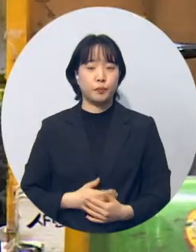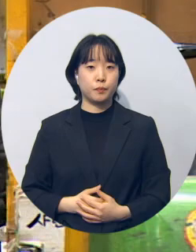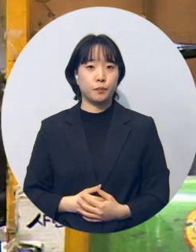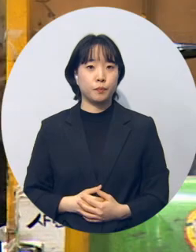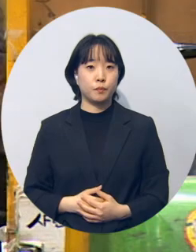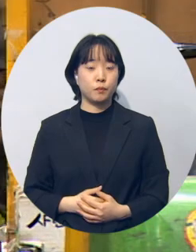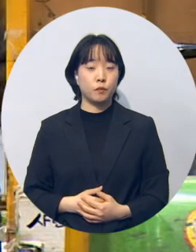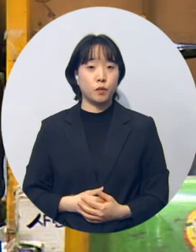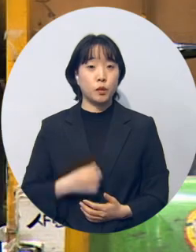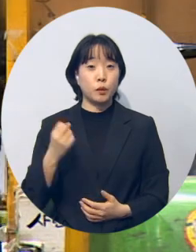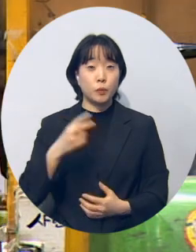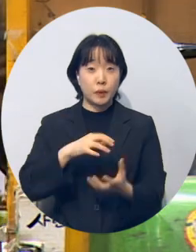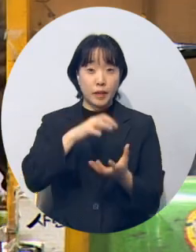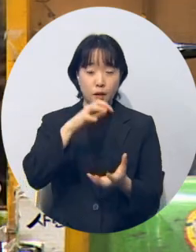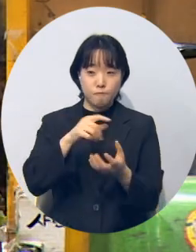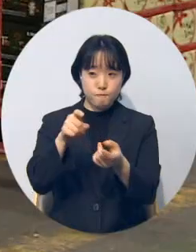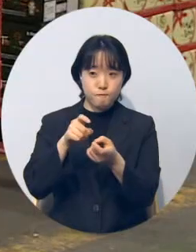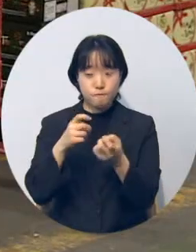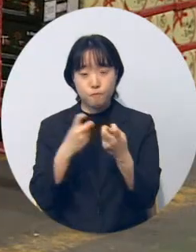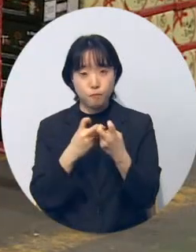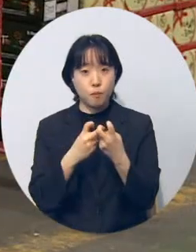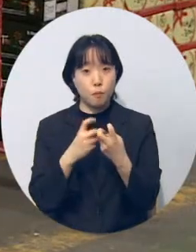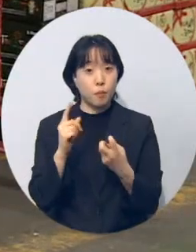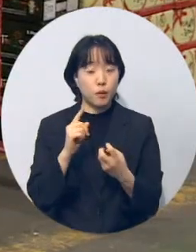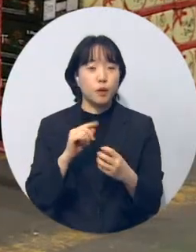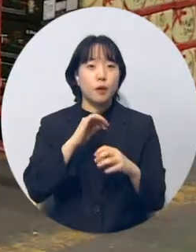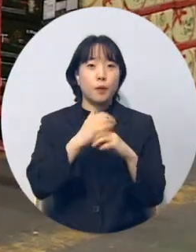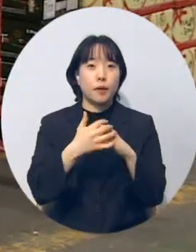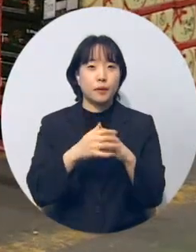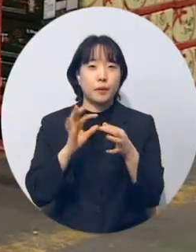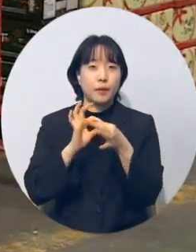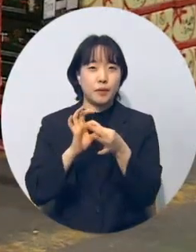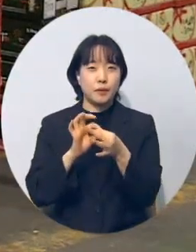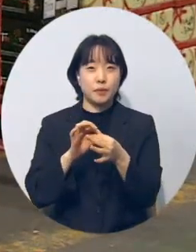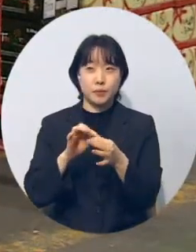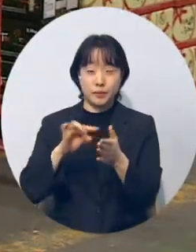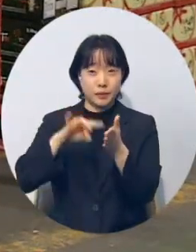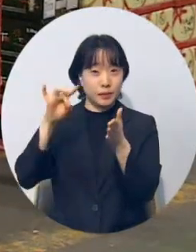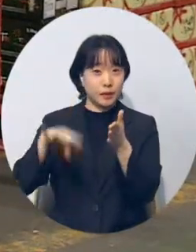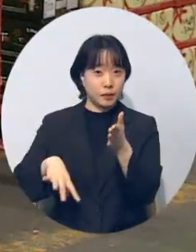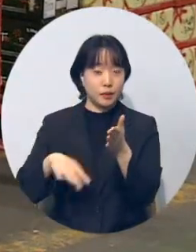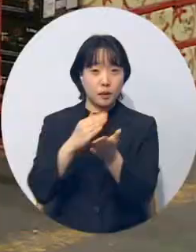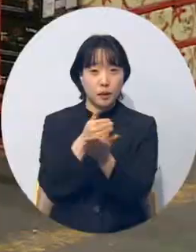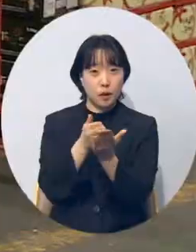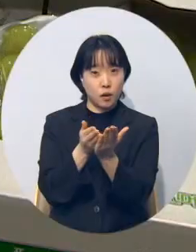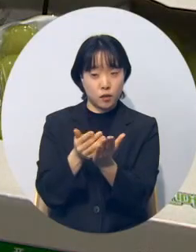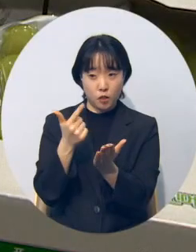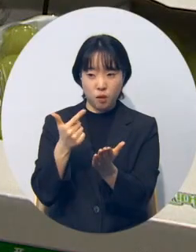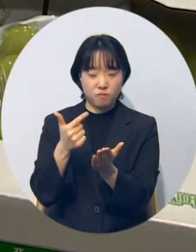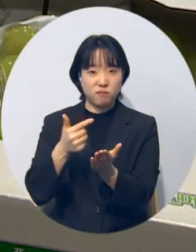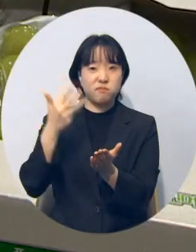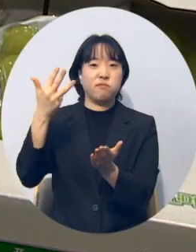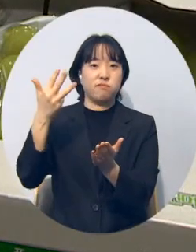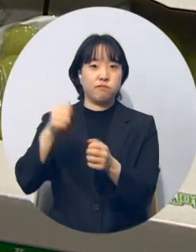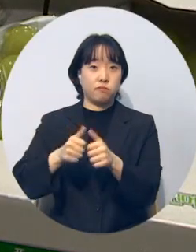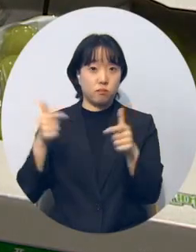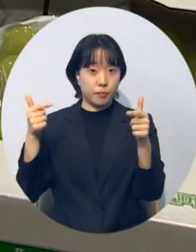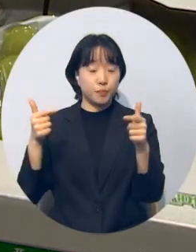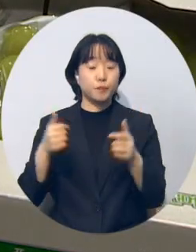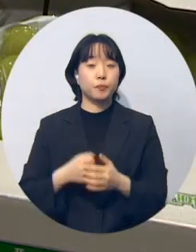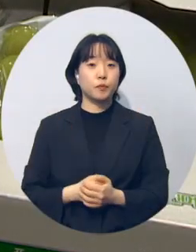확보 방안도 마련했습니다. 과일류 할당관세 적용 품목을 현행 6개 품목에서 8개 품목으로 확대하고